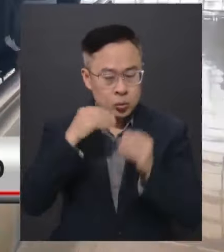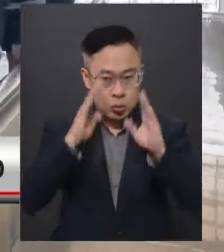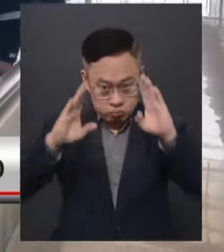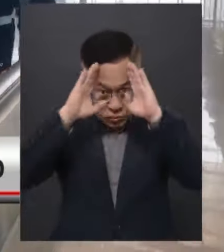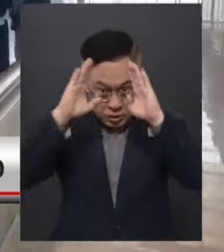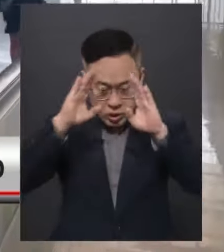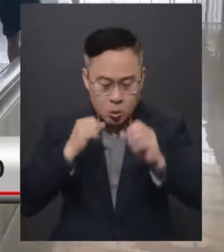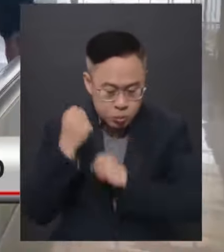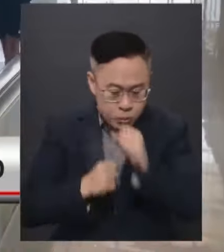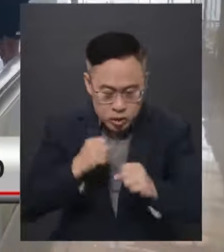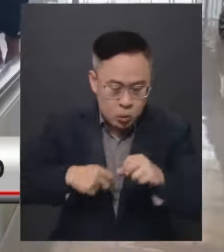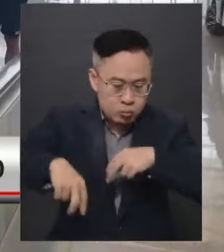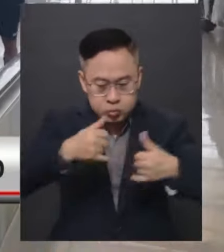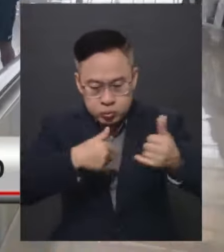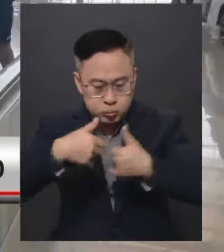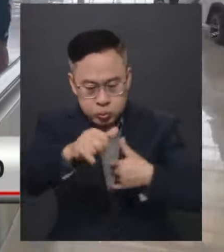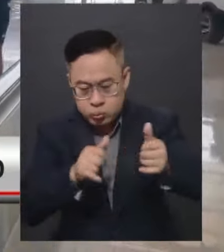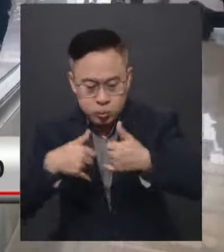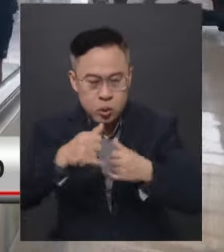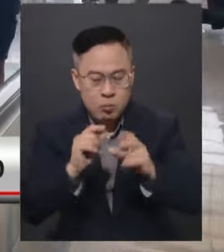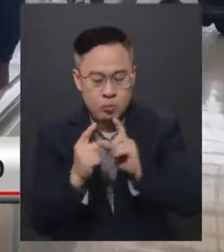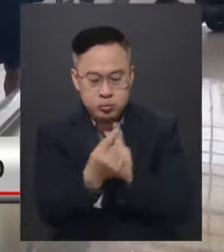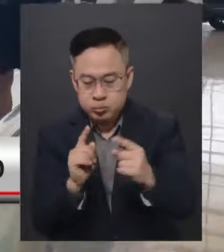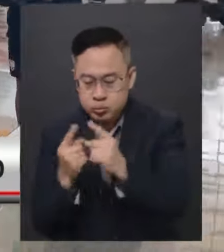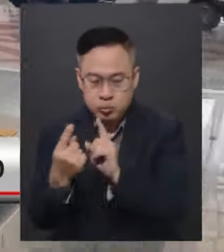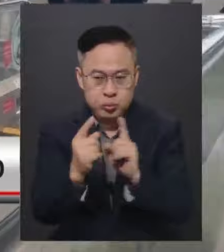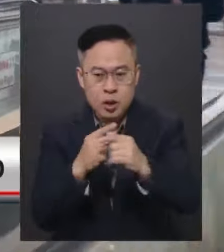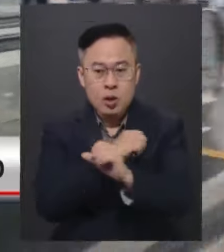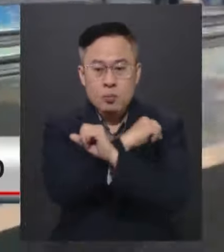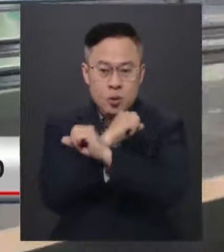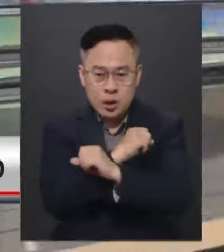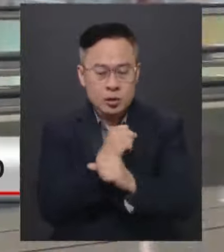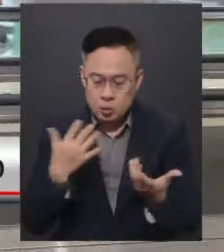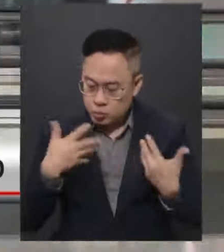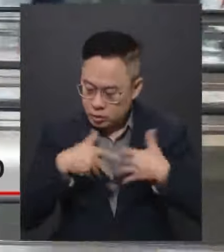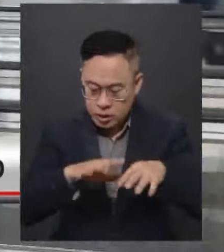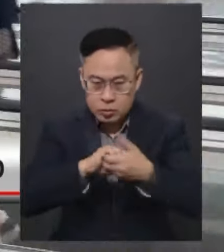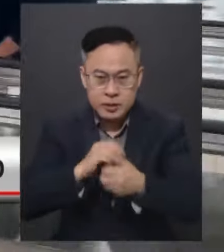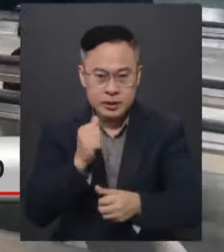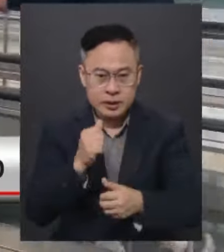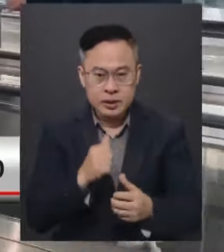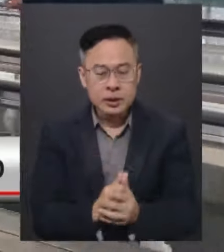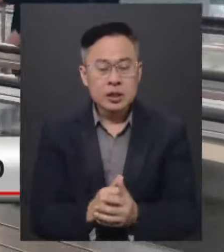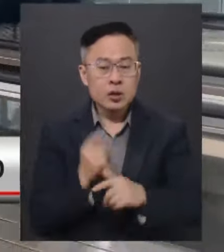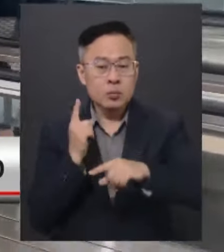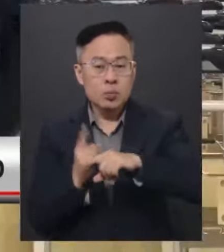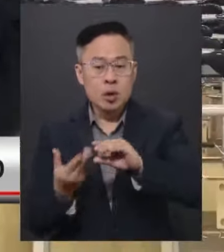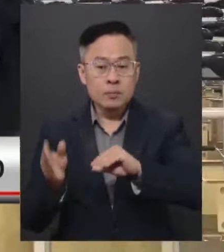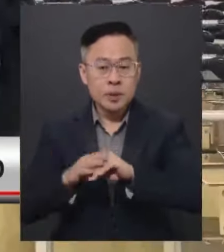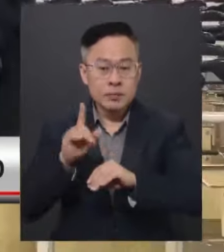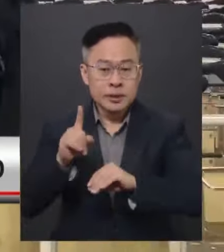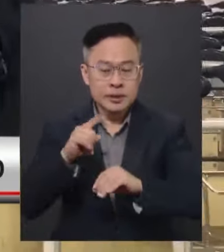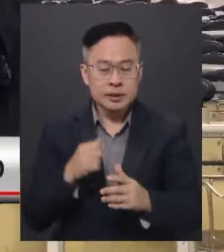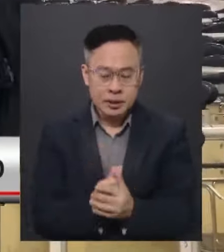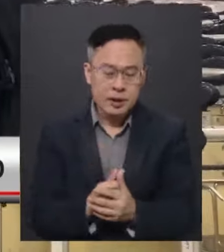ตั้งใจถึงแม้ว่าจะเป็นแค่แต้มเดียวน่ะแต่ว่าก็เป็นแต้มเดียวที่ยิ่งใหญ่มากสำหรับทีมชาติไทยซึ่งอิชิอิก็ยังให้สัมภาษณ์นะบอก